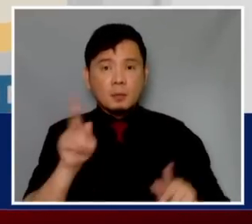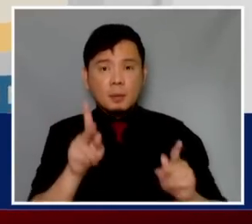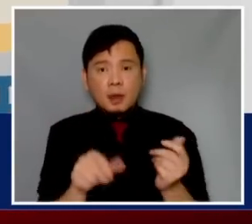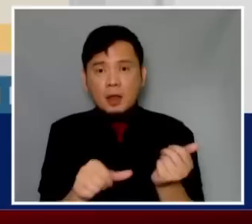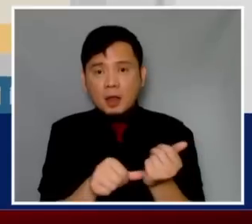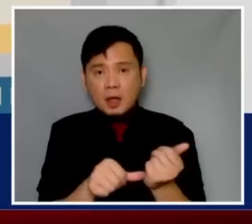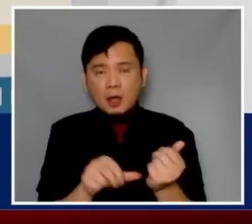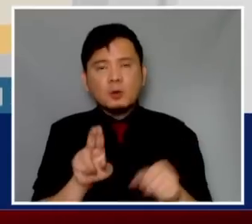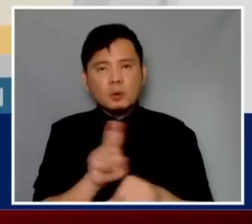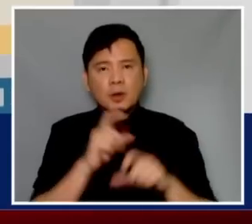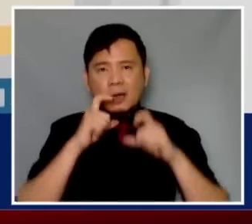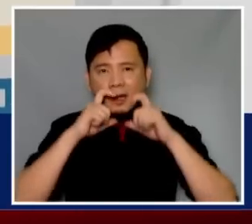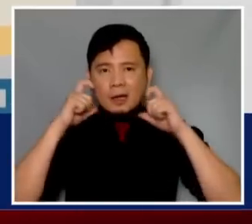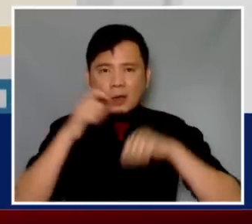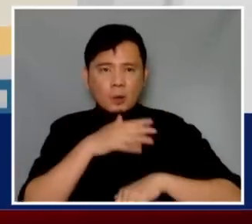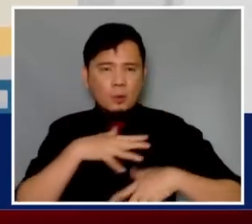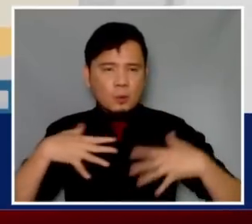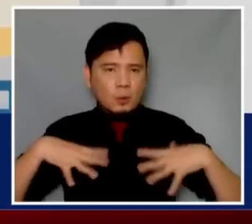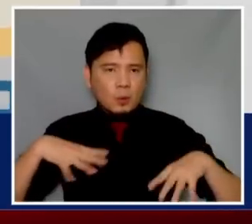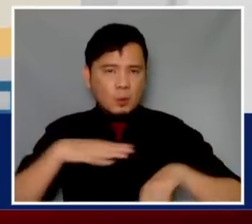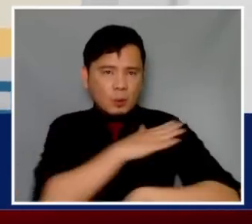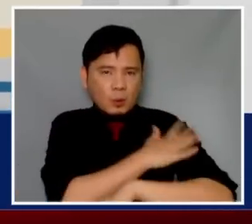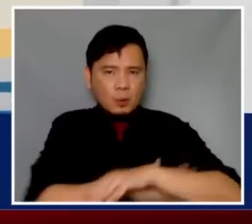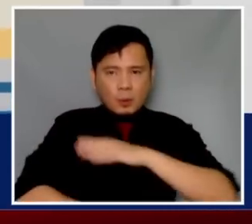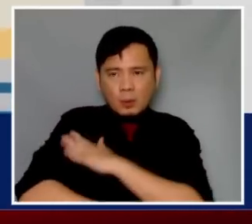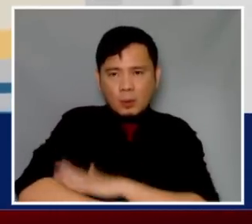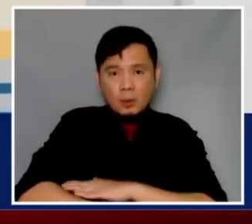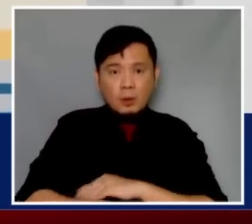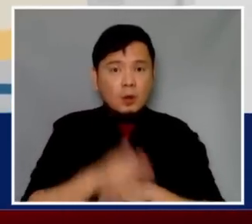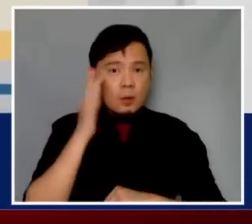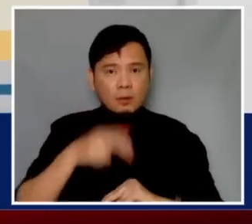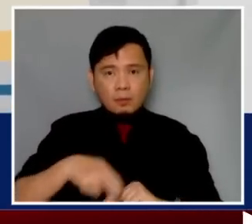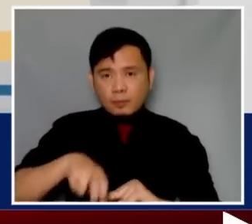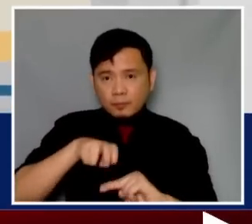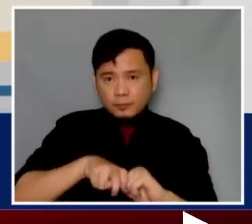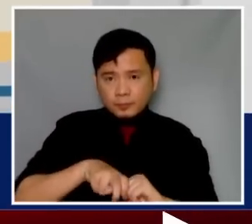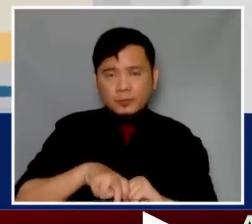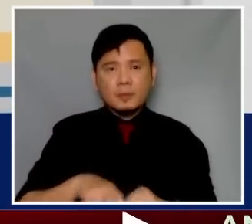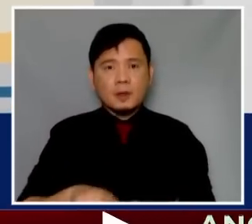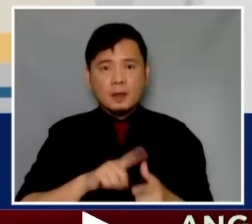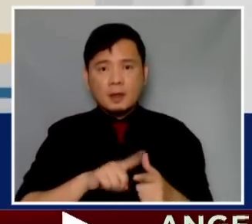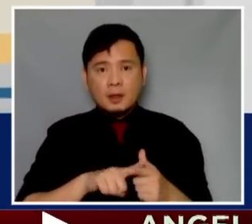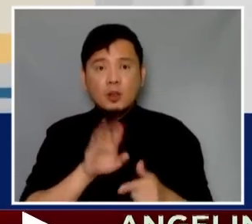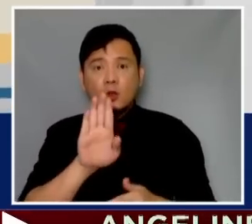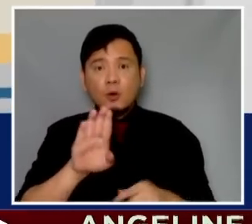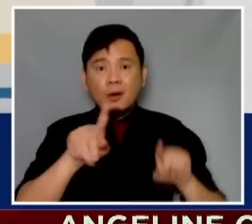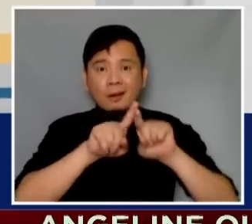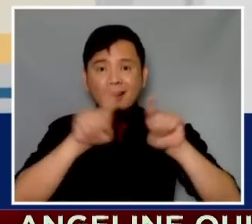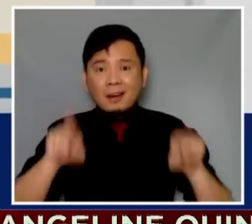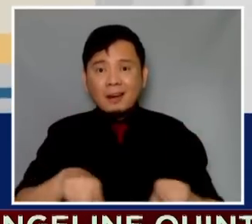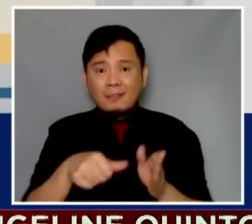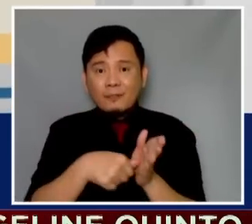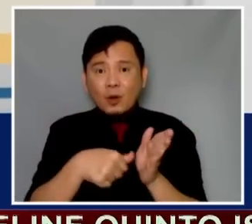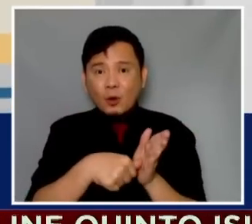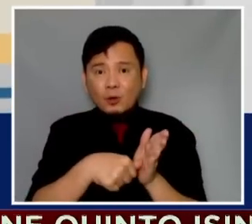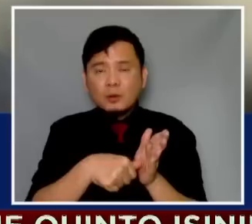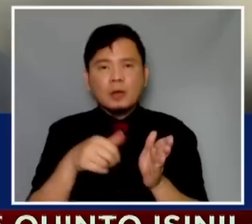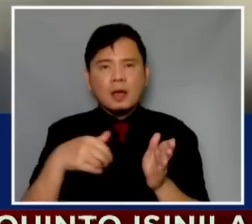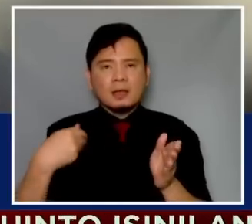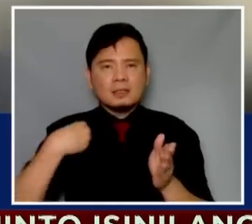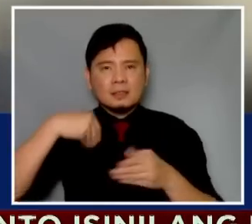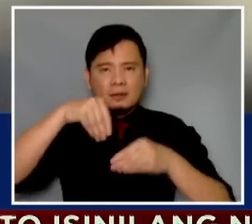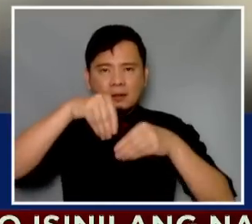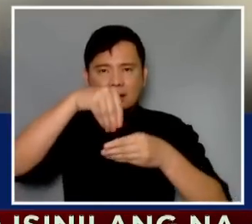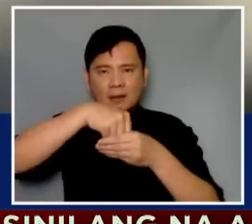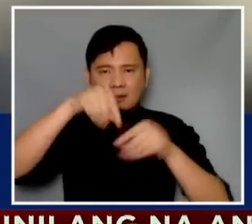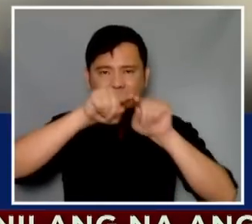nakasuot ng PPE. Uupo doon at dadalhin sa inyo ang inyong mga balota na nakalakip sa envelope.